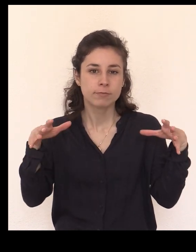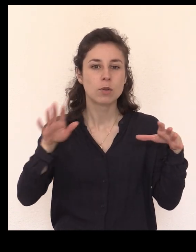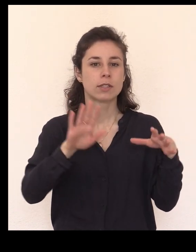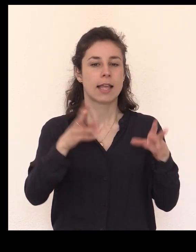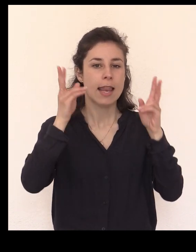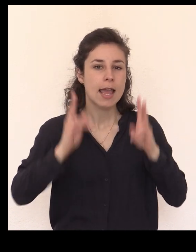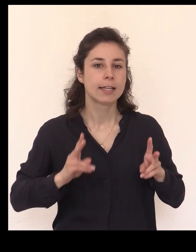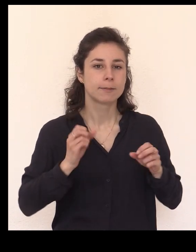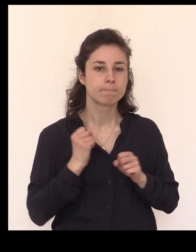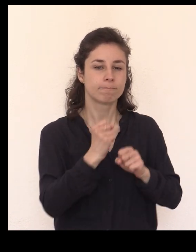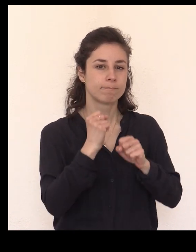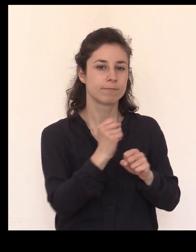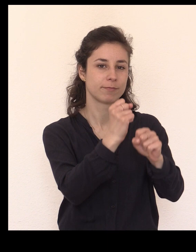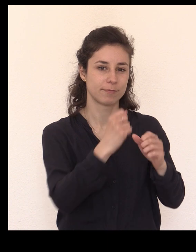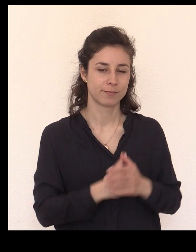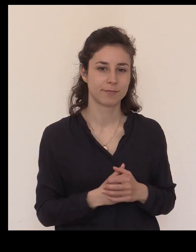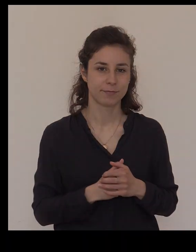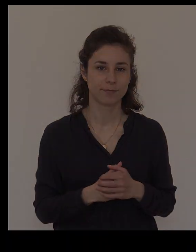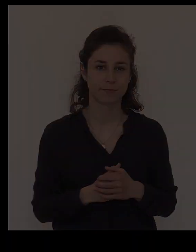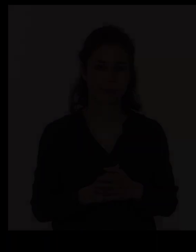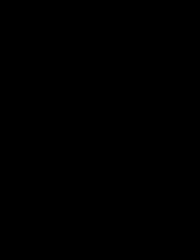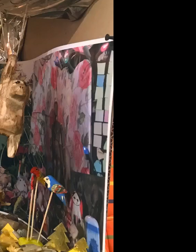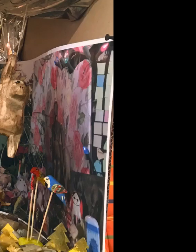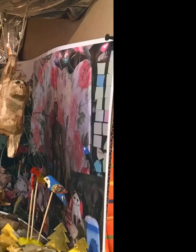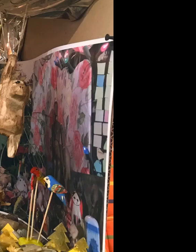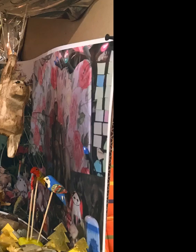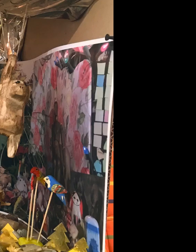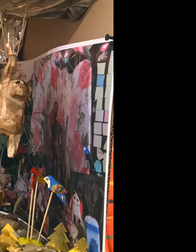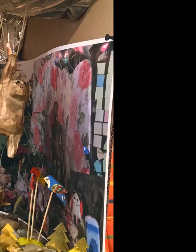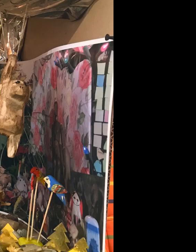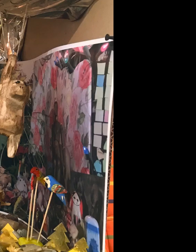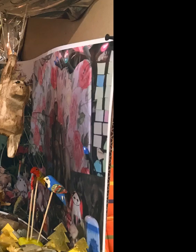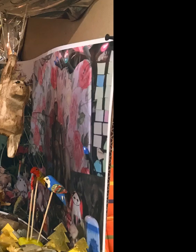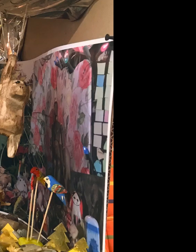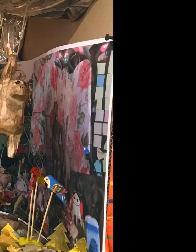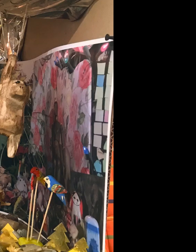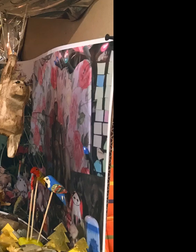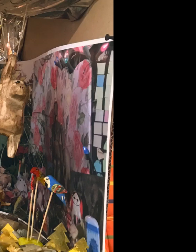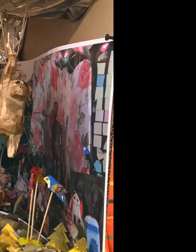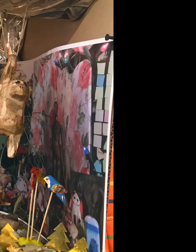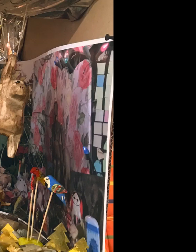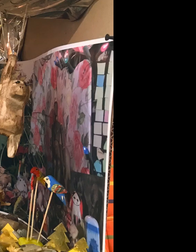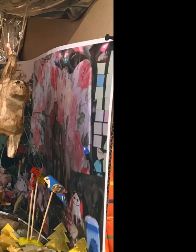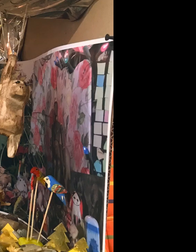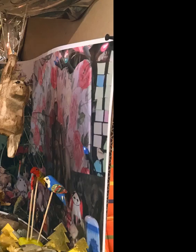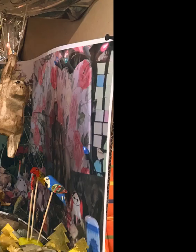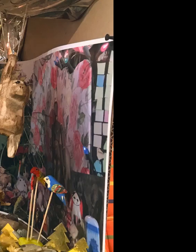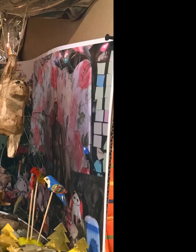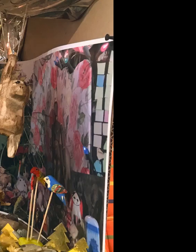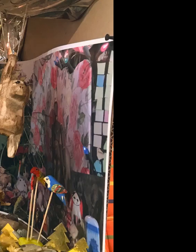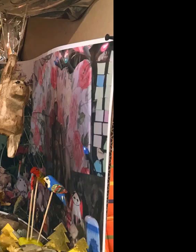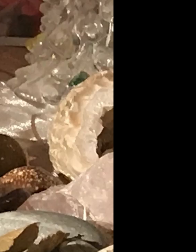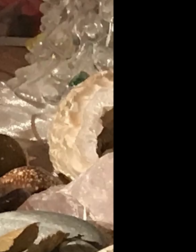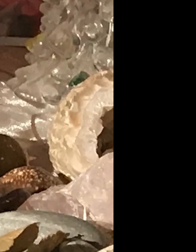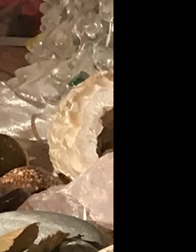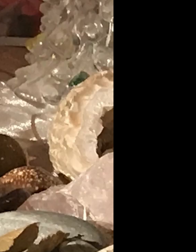for your rights. Kämpf um deine Rechte. Die Bühne, ein auf der Seite liegender Karton. Es liegen